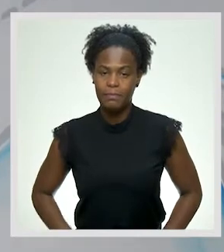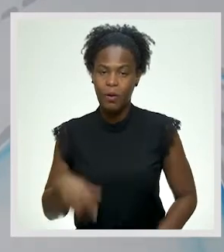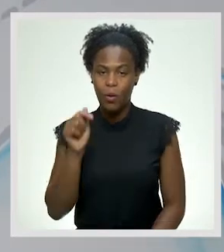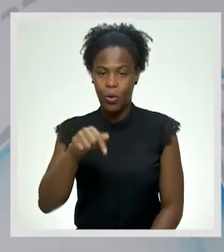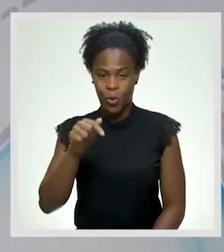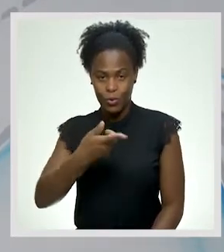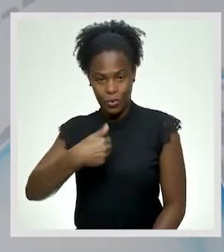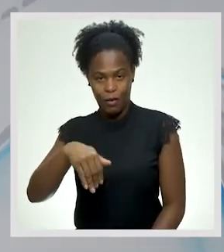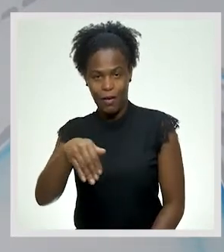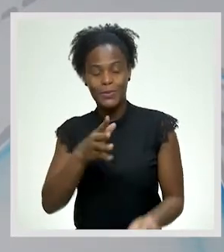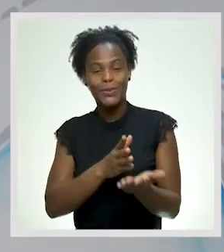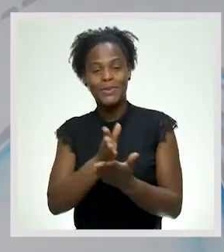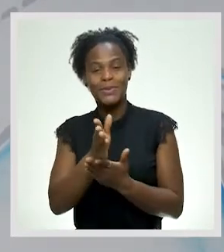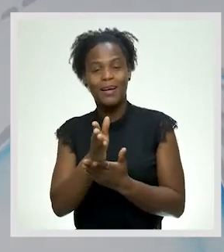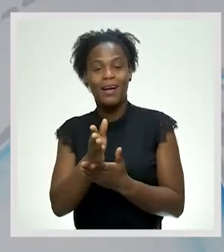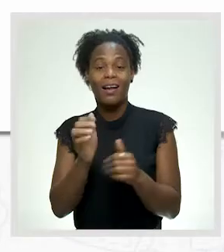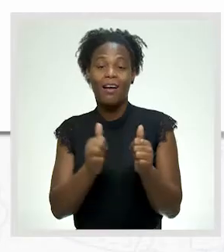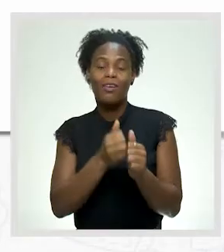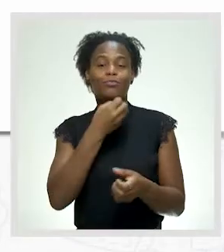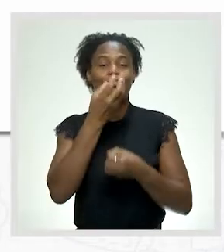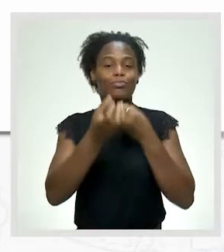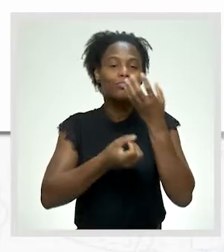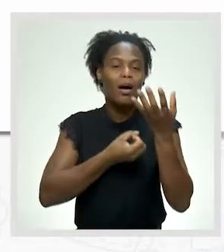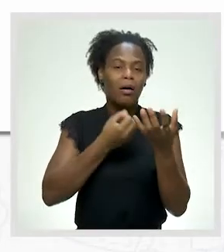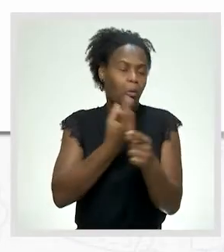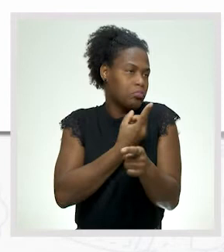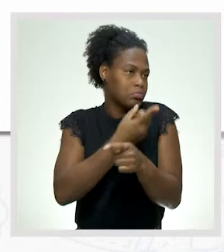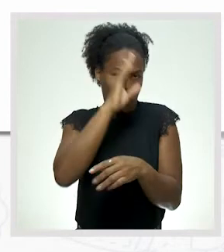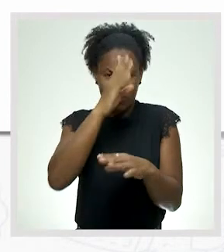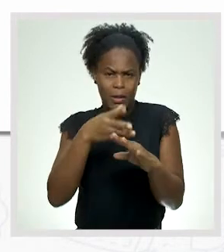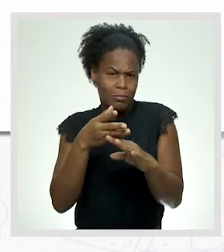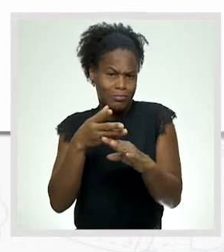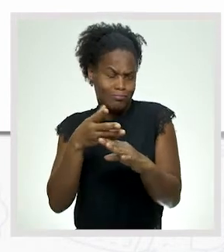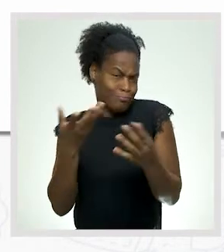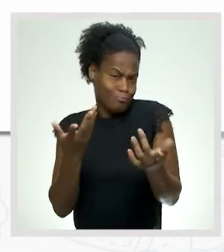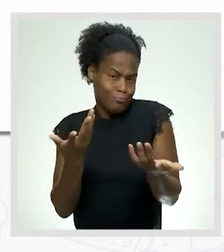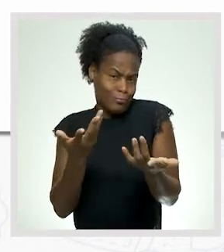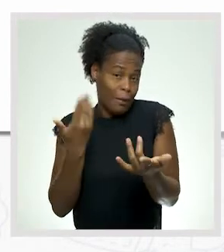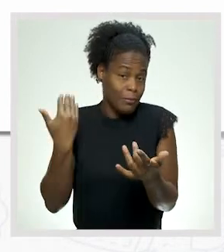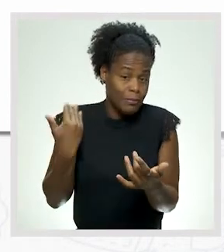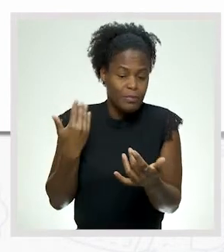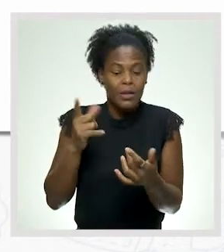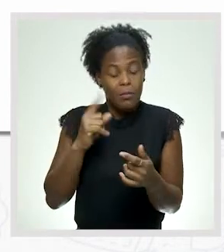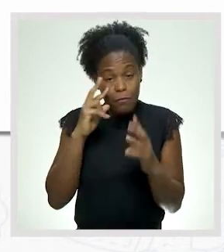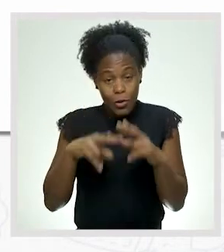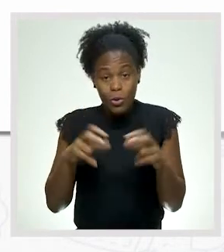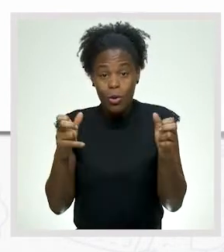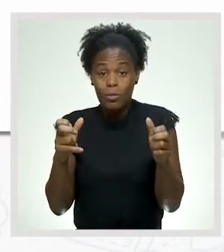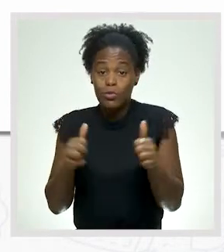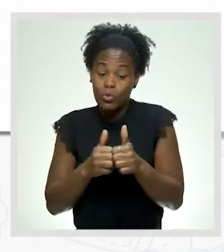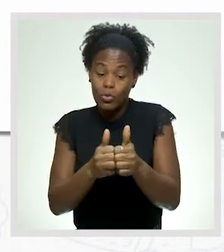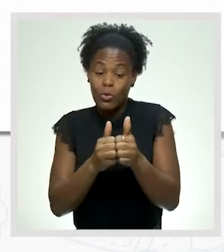Aujourd'hui, on va continuer avec raconter un fait passé et on va découvrir ensemble le plus que